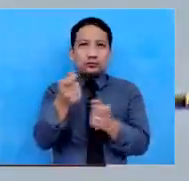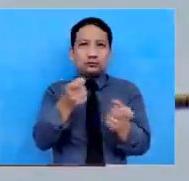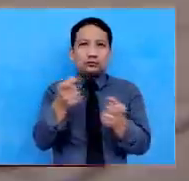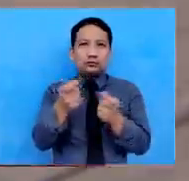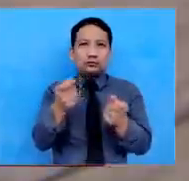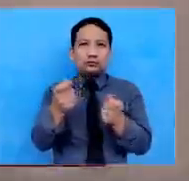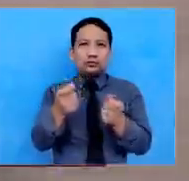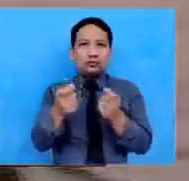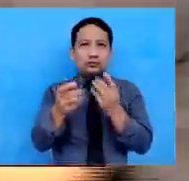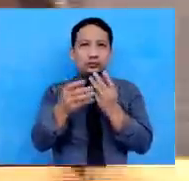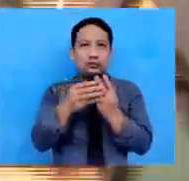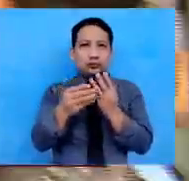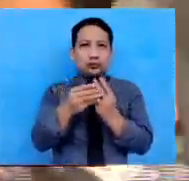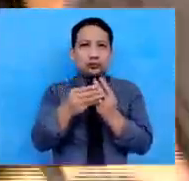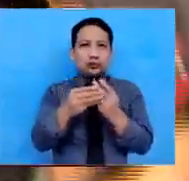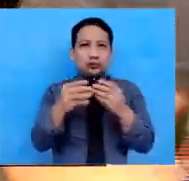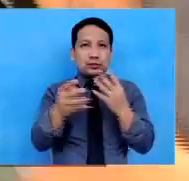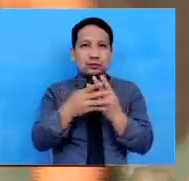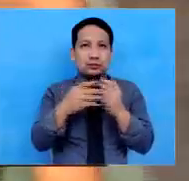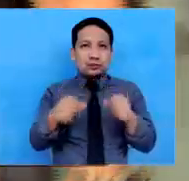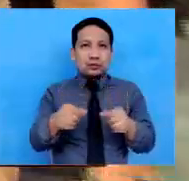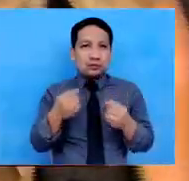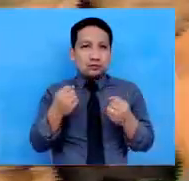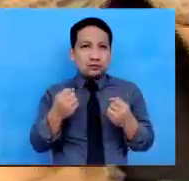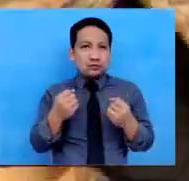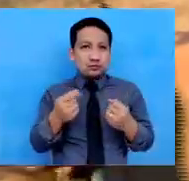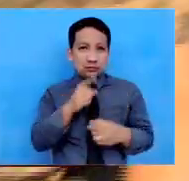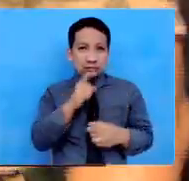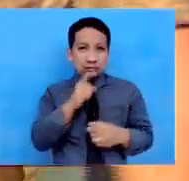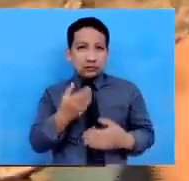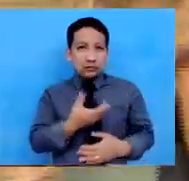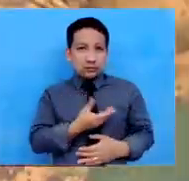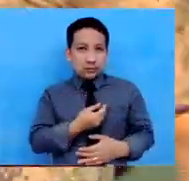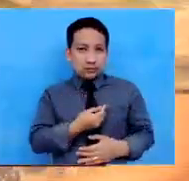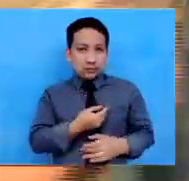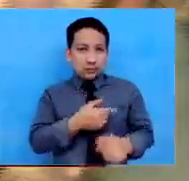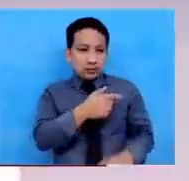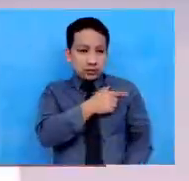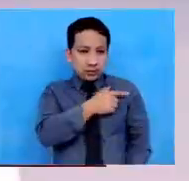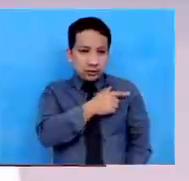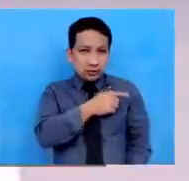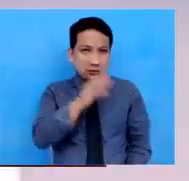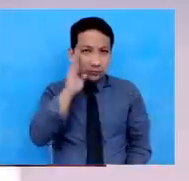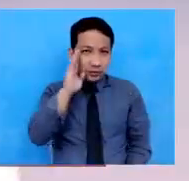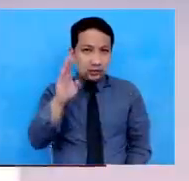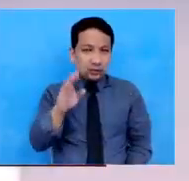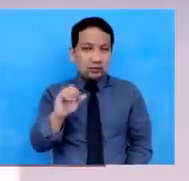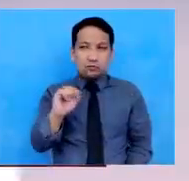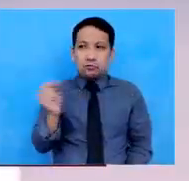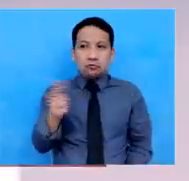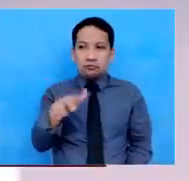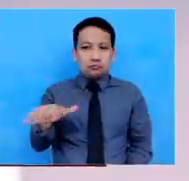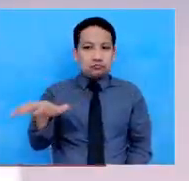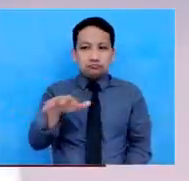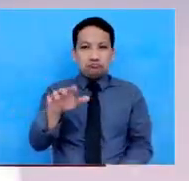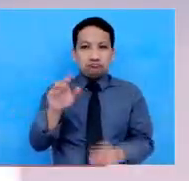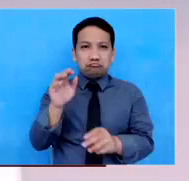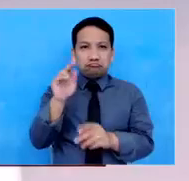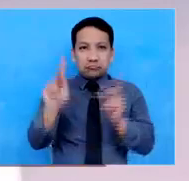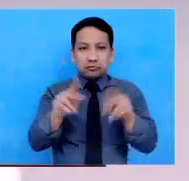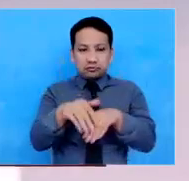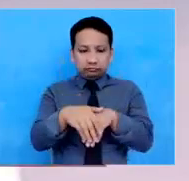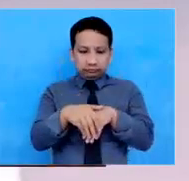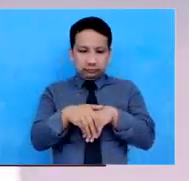Katunayan, marami ang takot kay General Bantag. None of these people would have talked if General Bantag remained as the